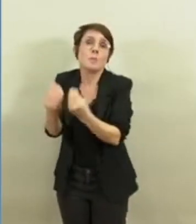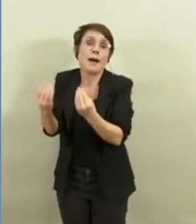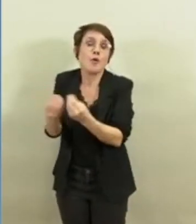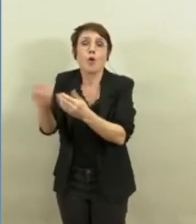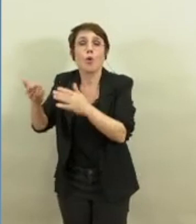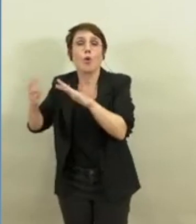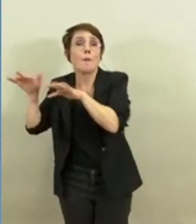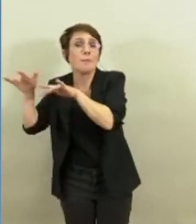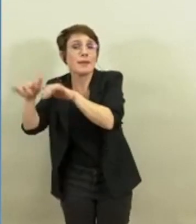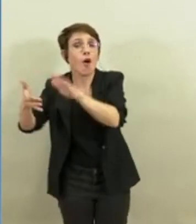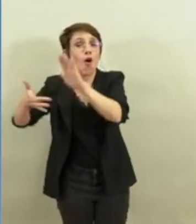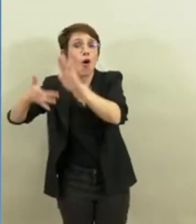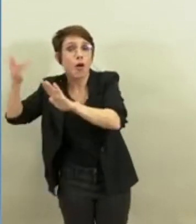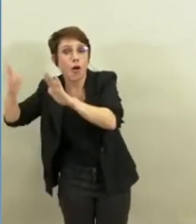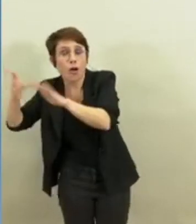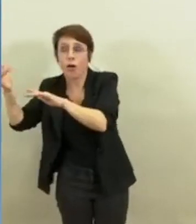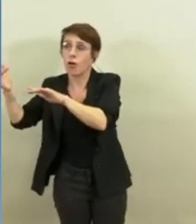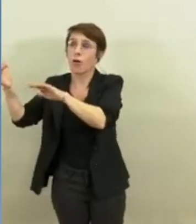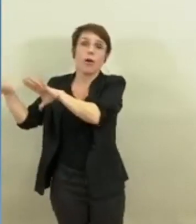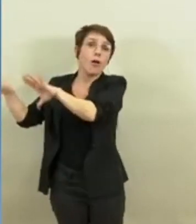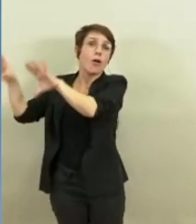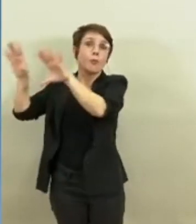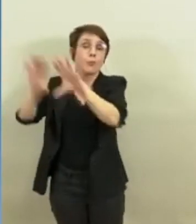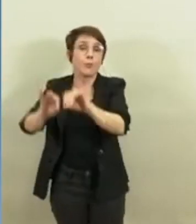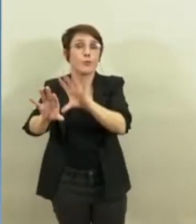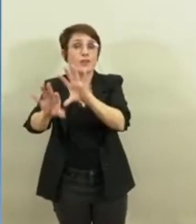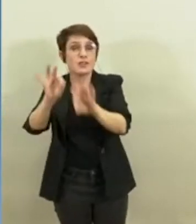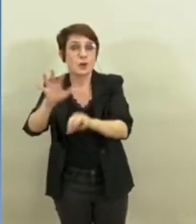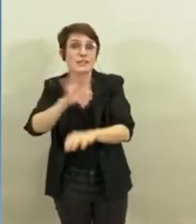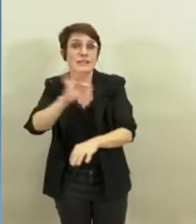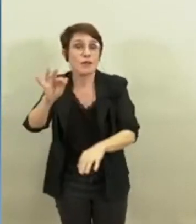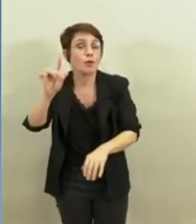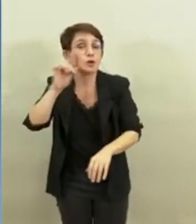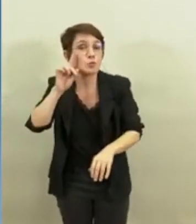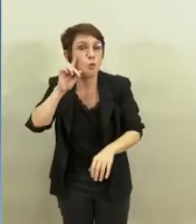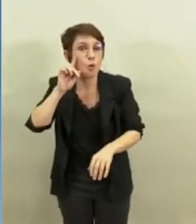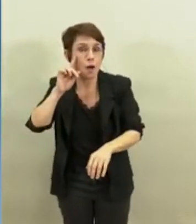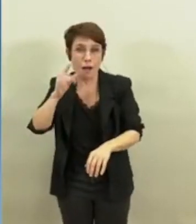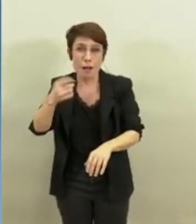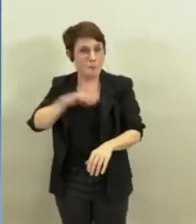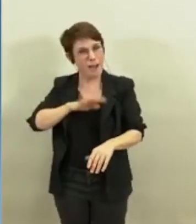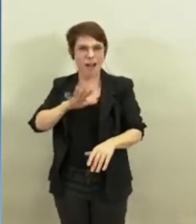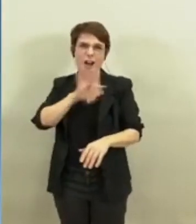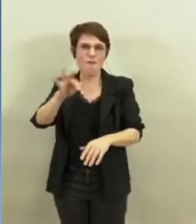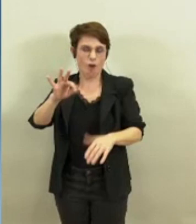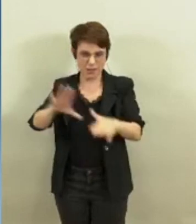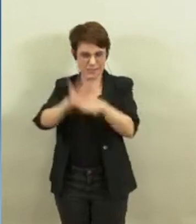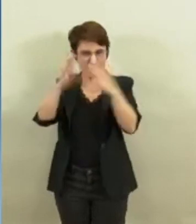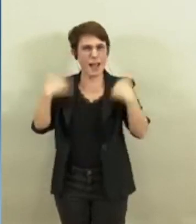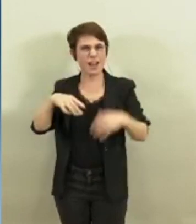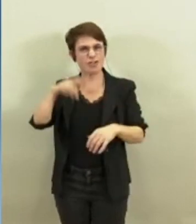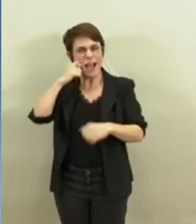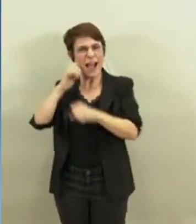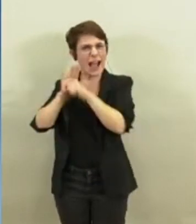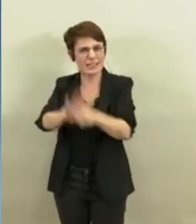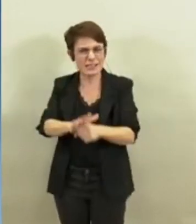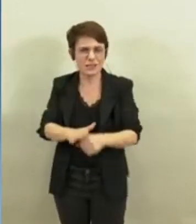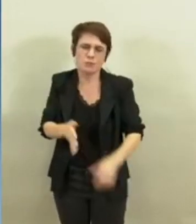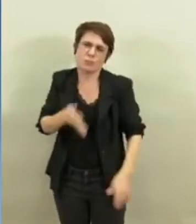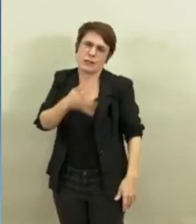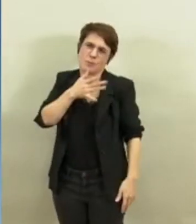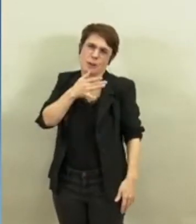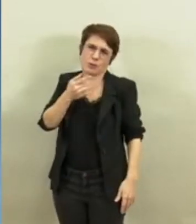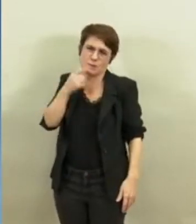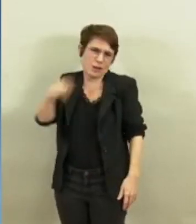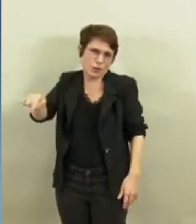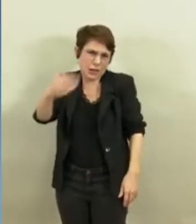choisissent la terre française, c'est pas parce que c'est un État raciste, c'est les injurier. Comment viendraient-ils se jeter dans la gueule du loup d'un État